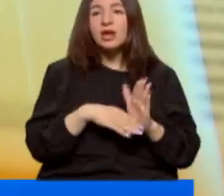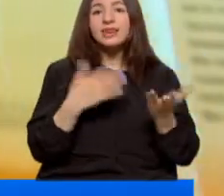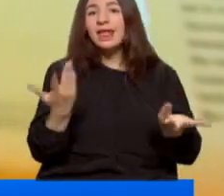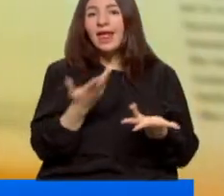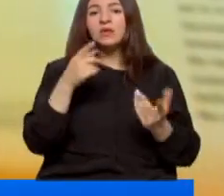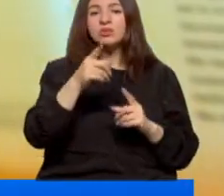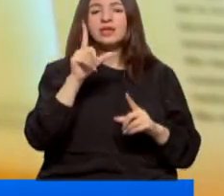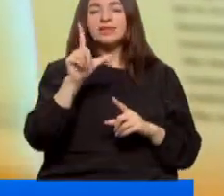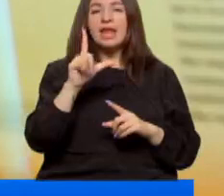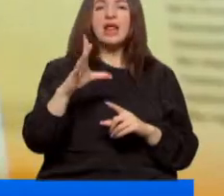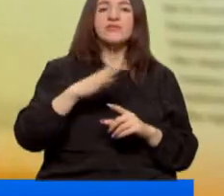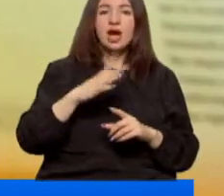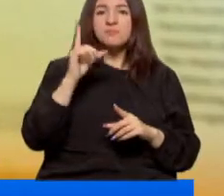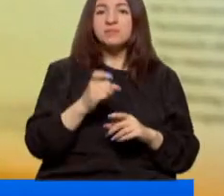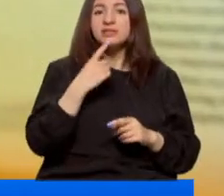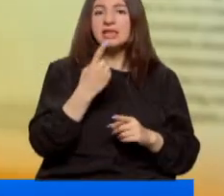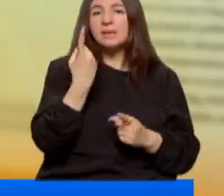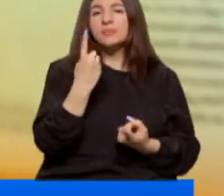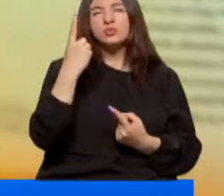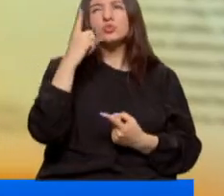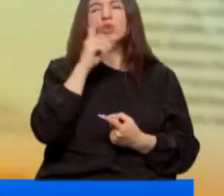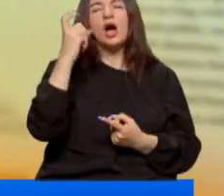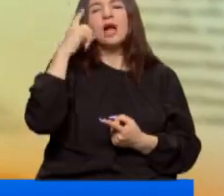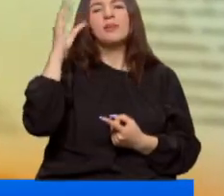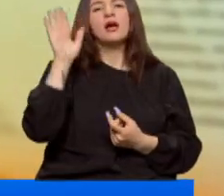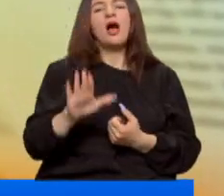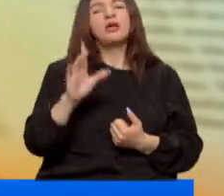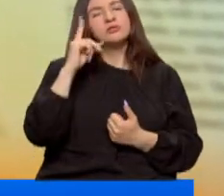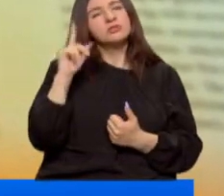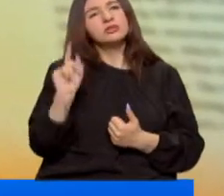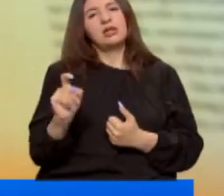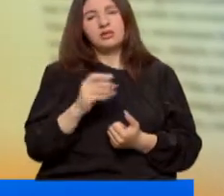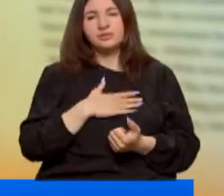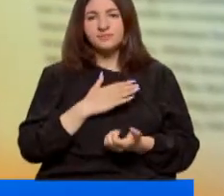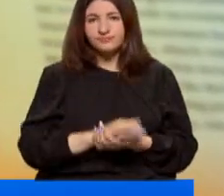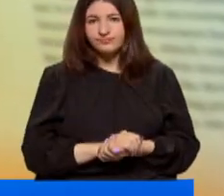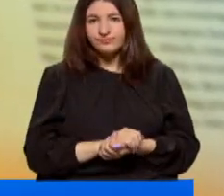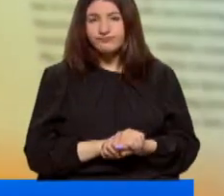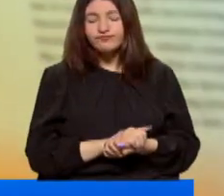bunun gereklilikleri var mı diye de bir soru benim aklıma takıldı diyelim.